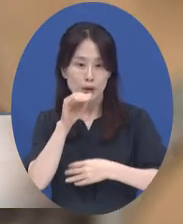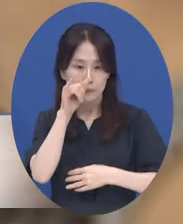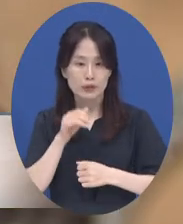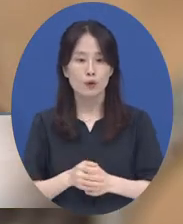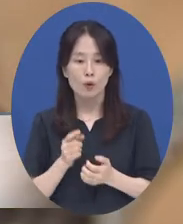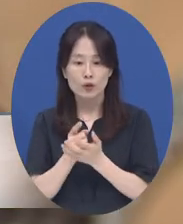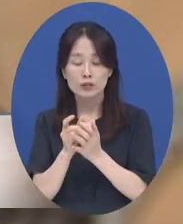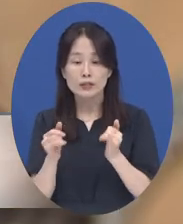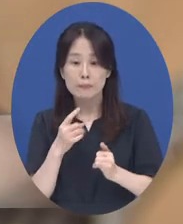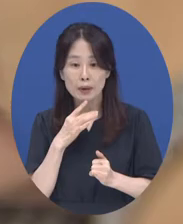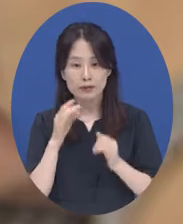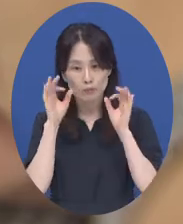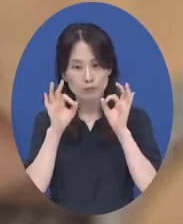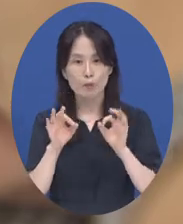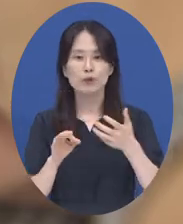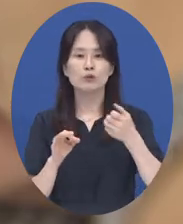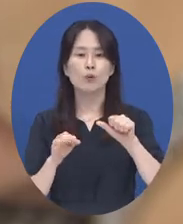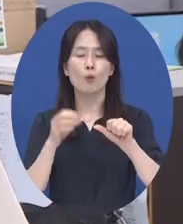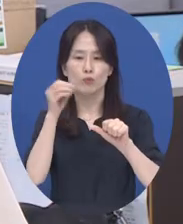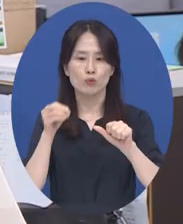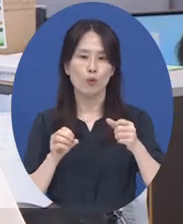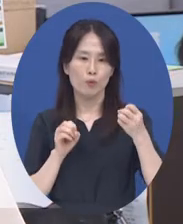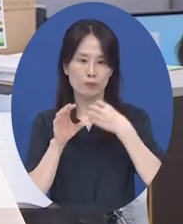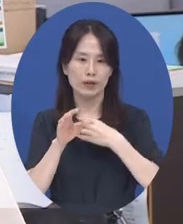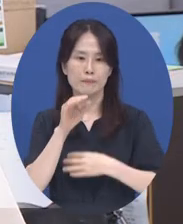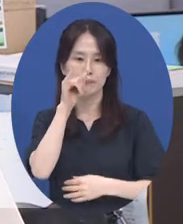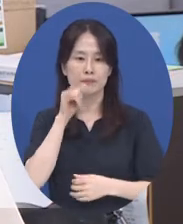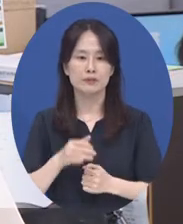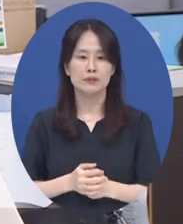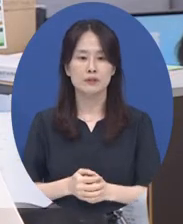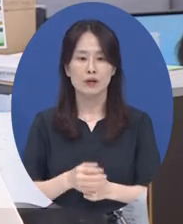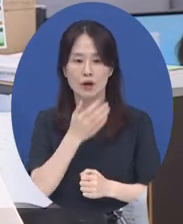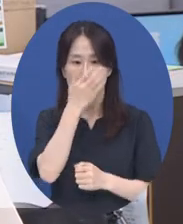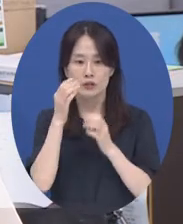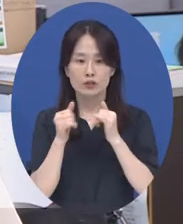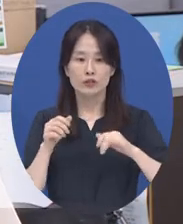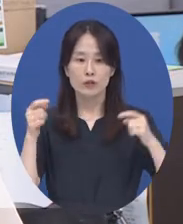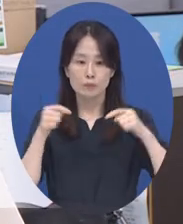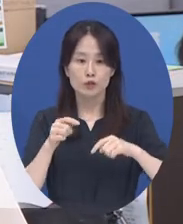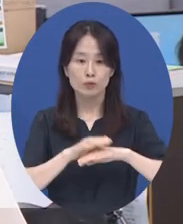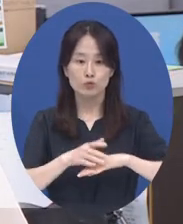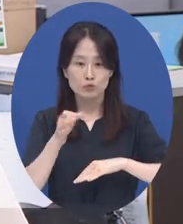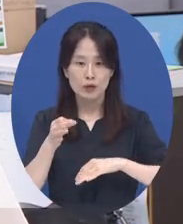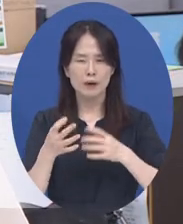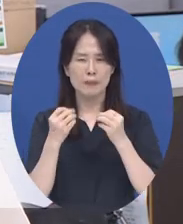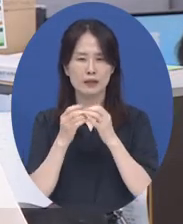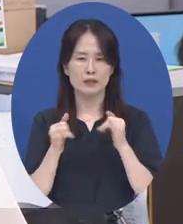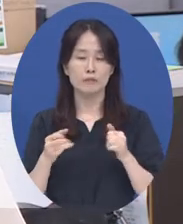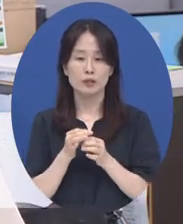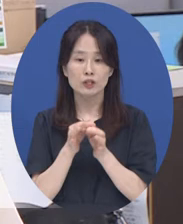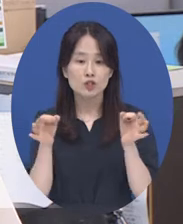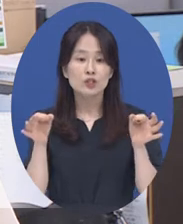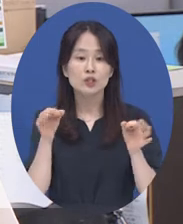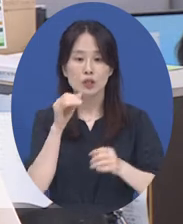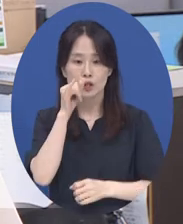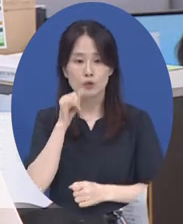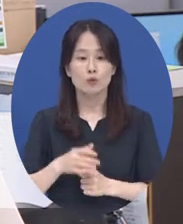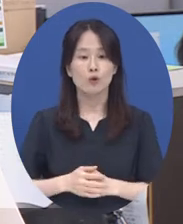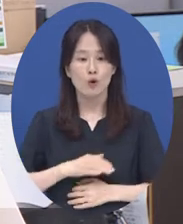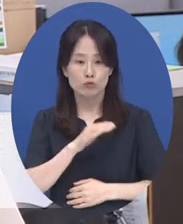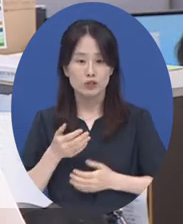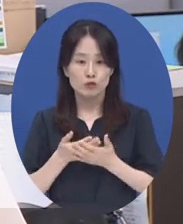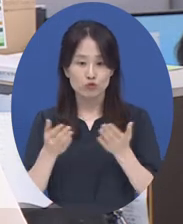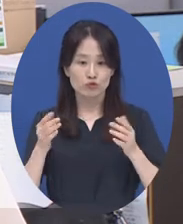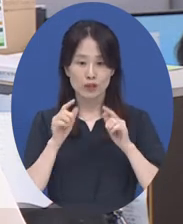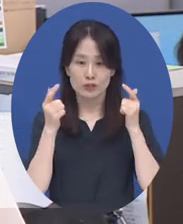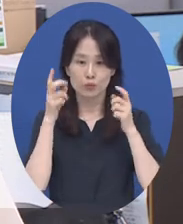처 자 만 따로 보면 95% 로 됩니까 경기도에 있는 청년 면접 수당이 많은 사람들은 혜택을 주고 그 계단이 시 저희가 주는 게 아니라